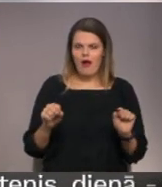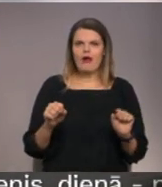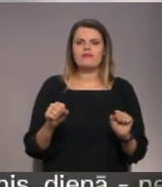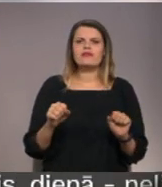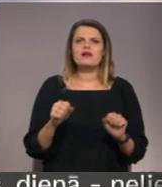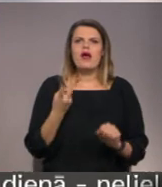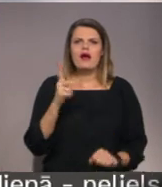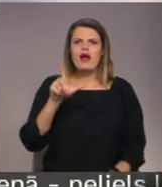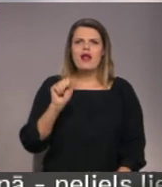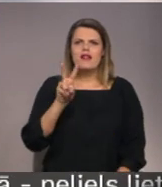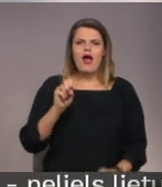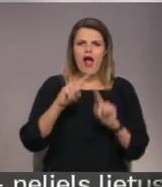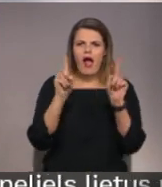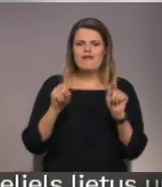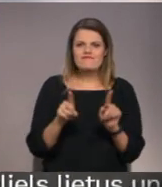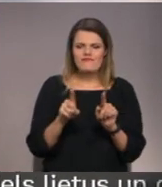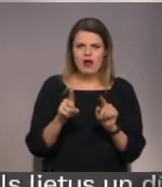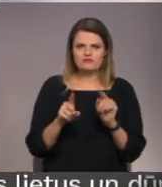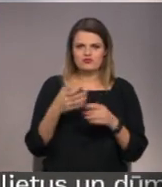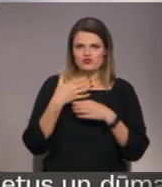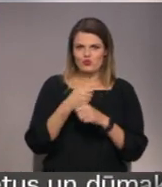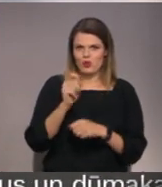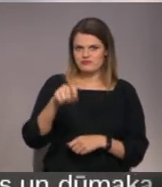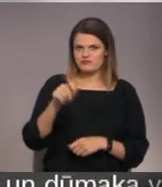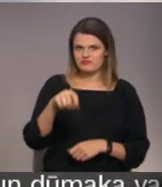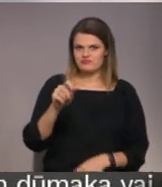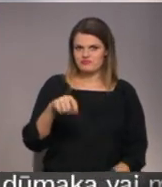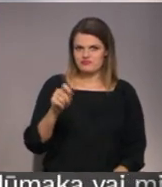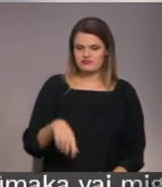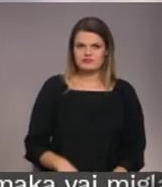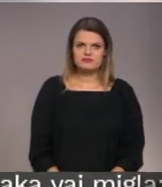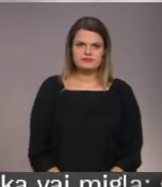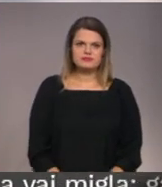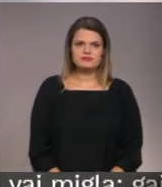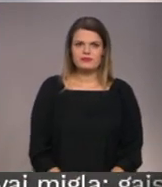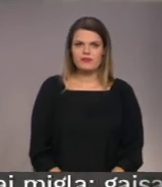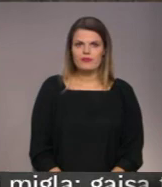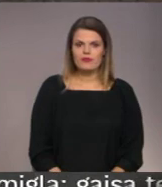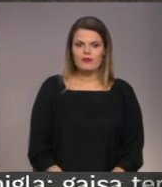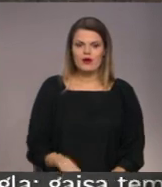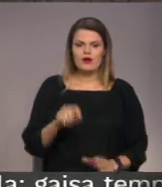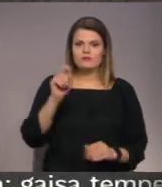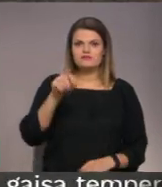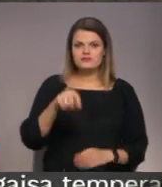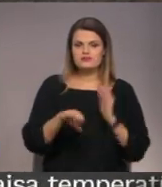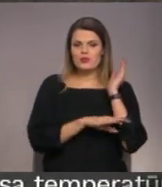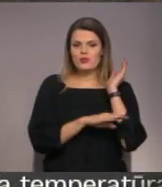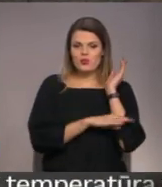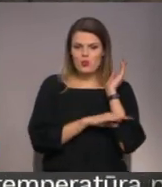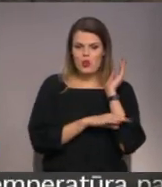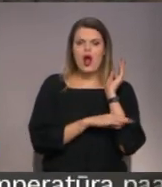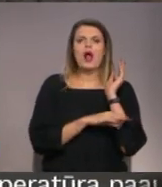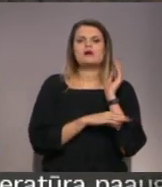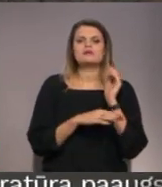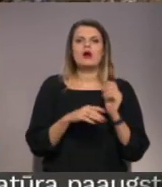to pārliecinājās Vidzemes TV, viesojoties sulu tecināšanas saimniecībā. Sulu tecināšanas saimniecībā